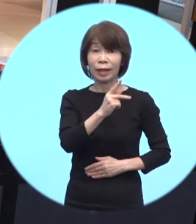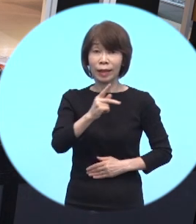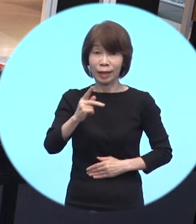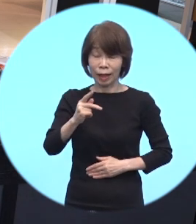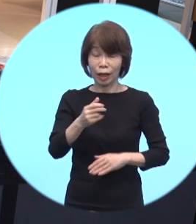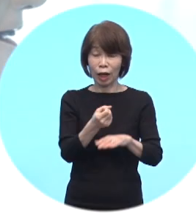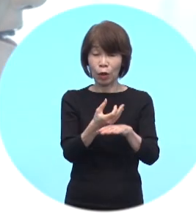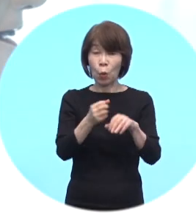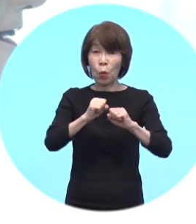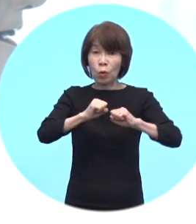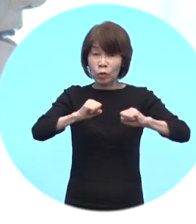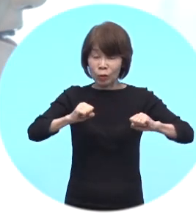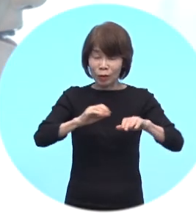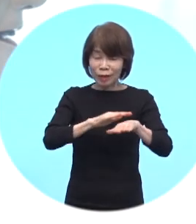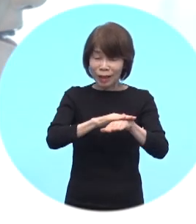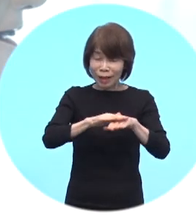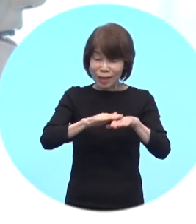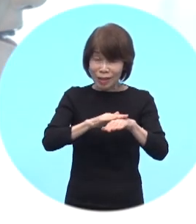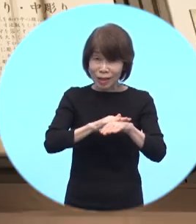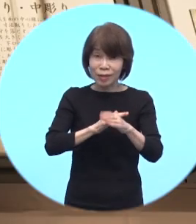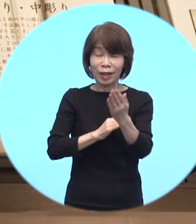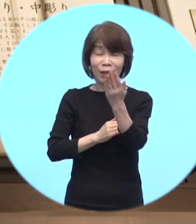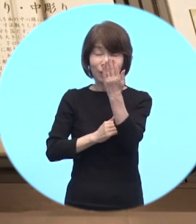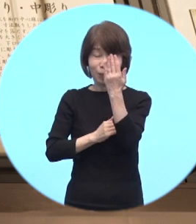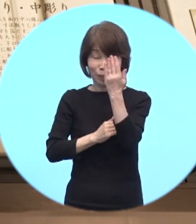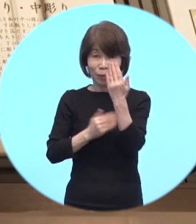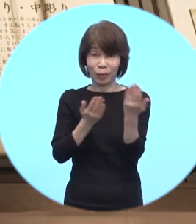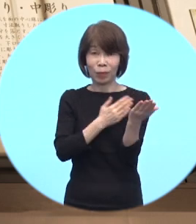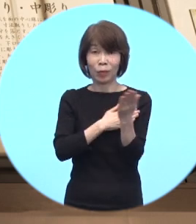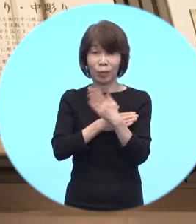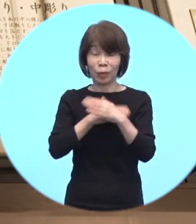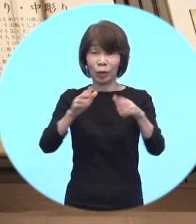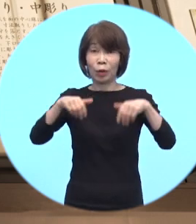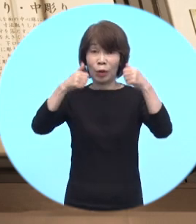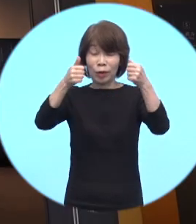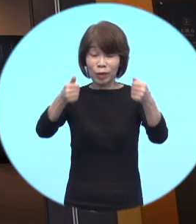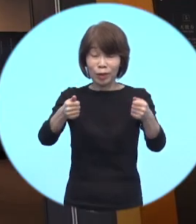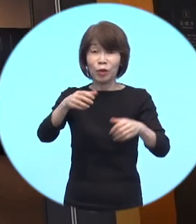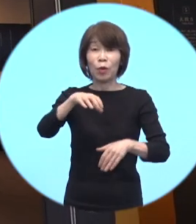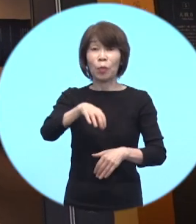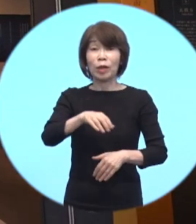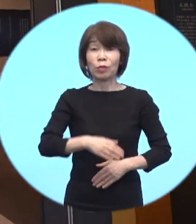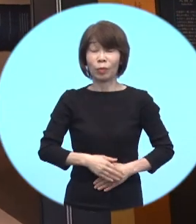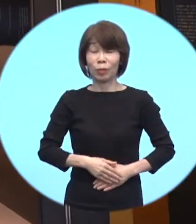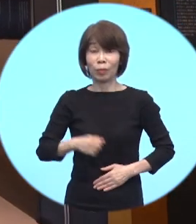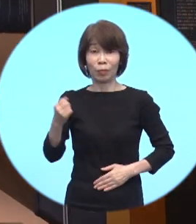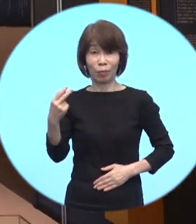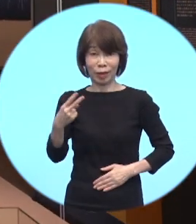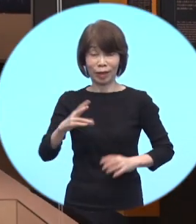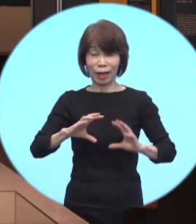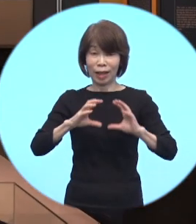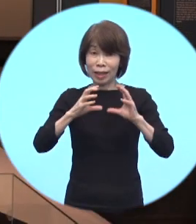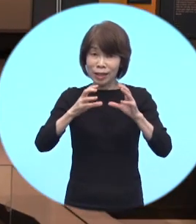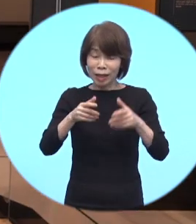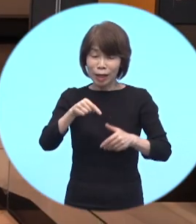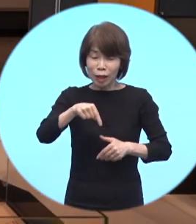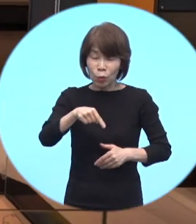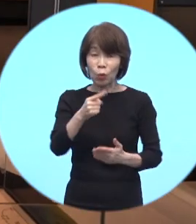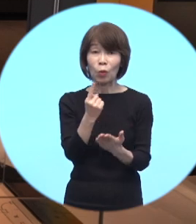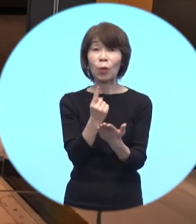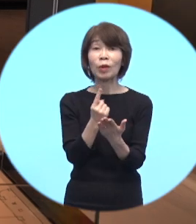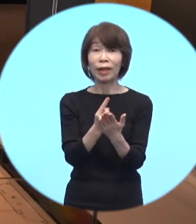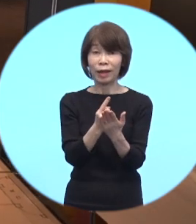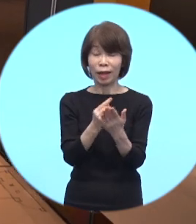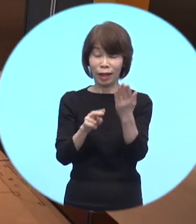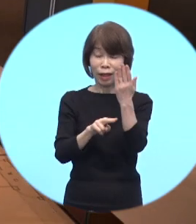貴重な能面や能装束を収蔵展示する場所として、また世界で唯一能楽